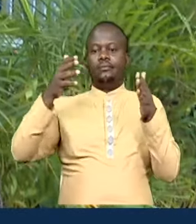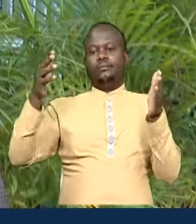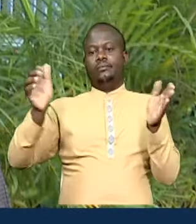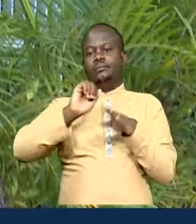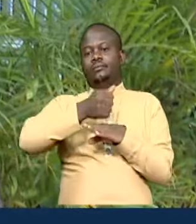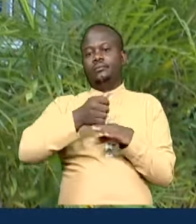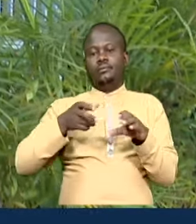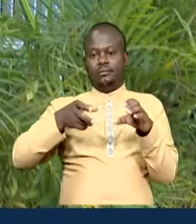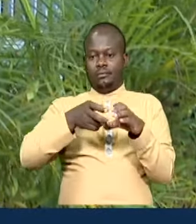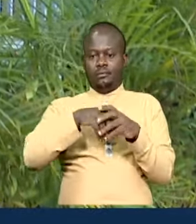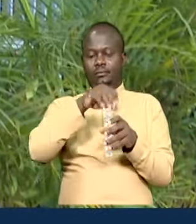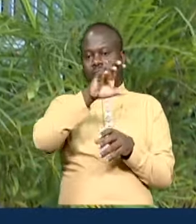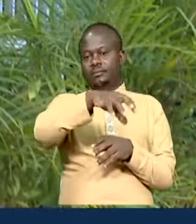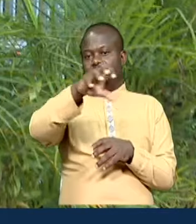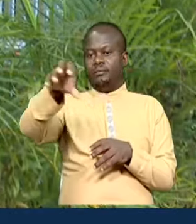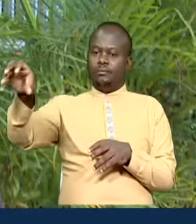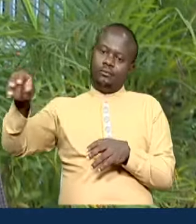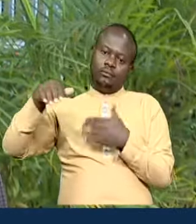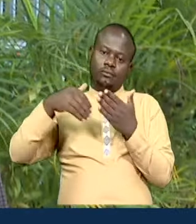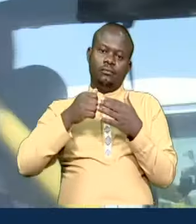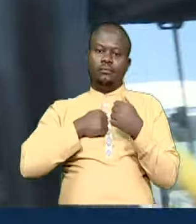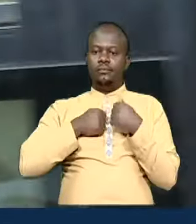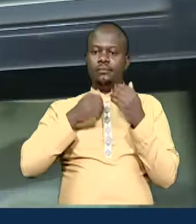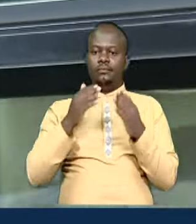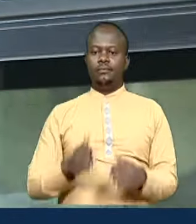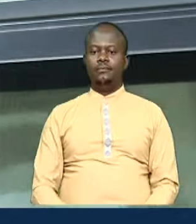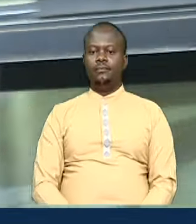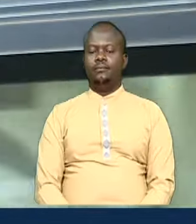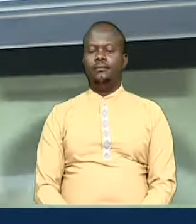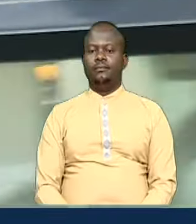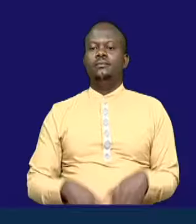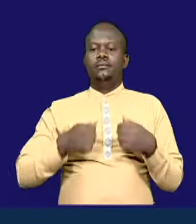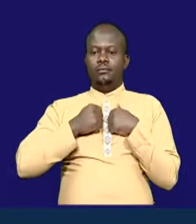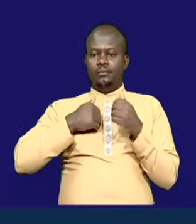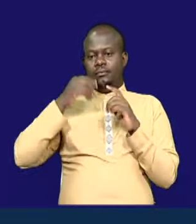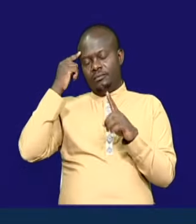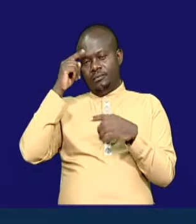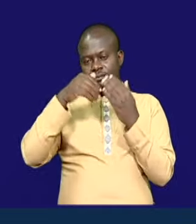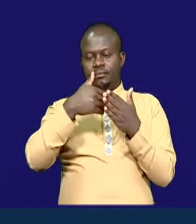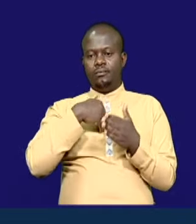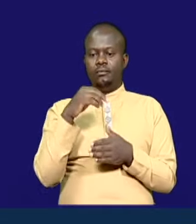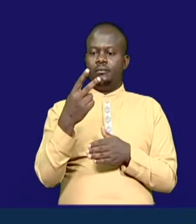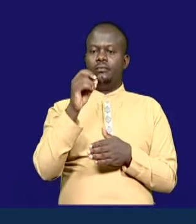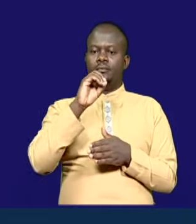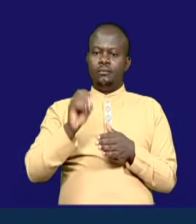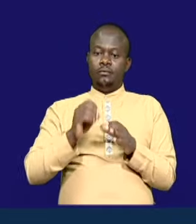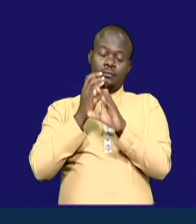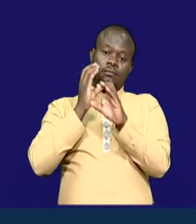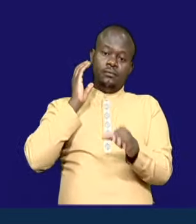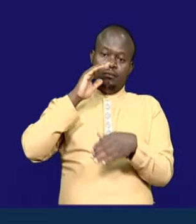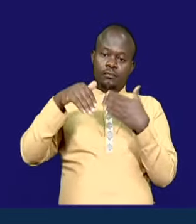dushyiraho amasharijeri muri buri mujyi w'u Rwanda. U Rwanda rufite intego yo kuzaba rufite 20% by'amabisi